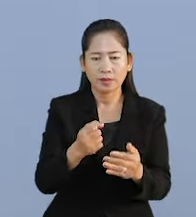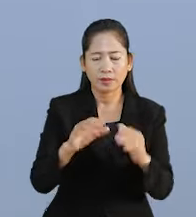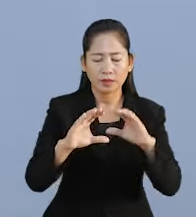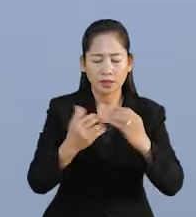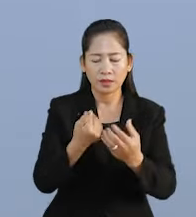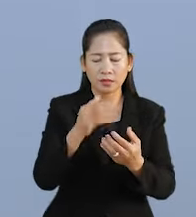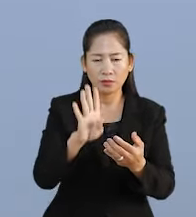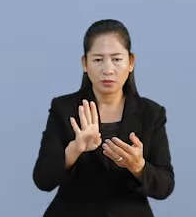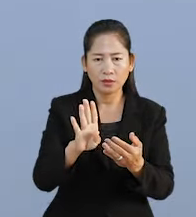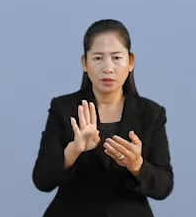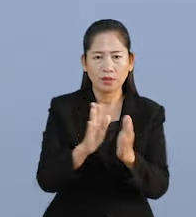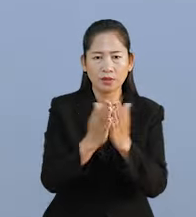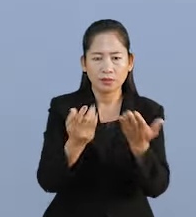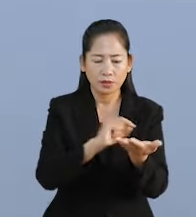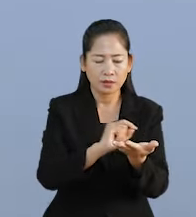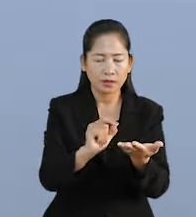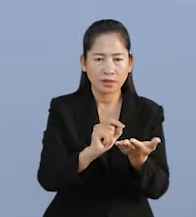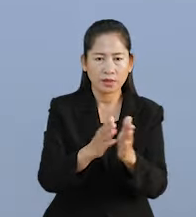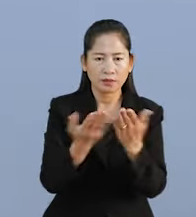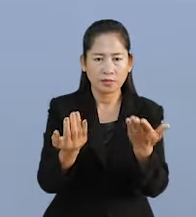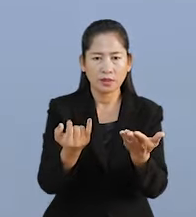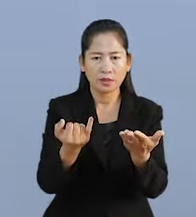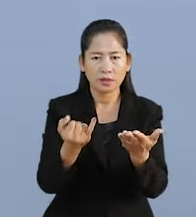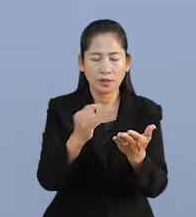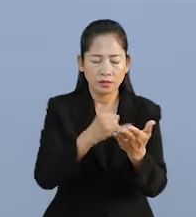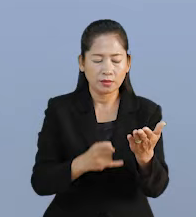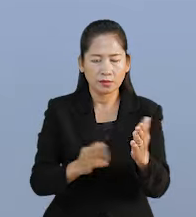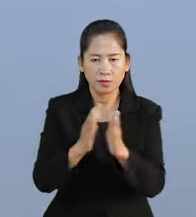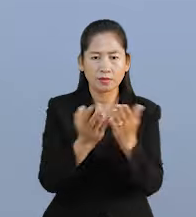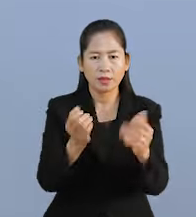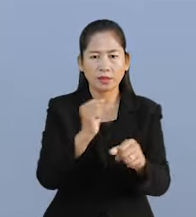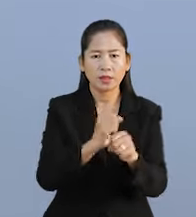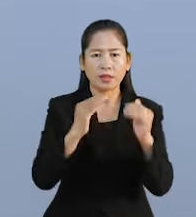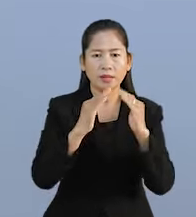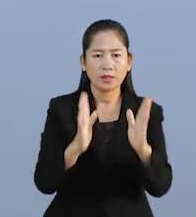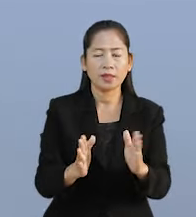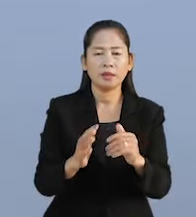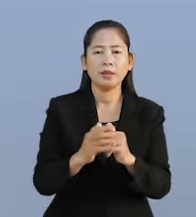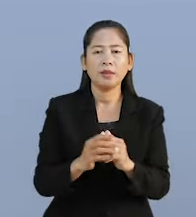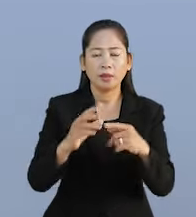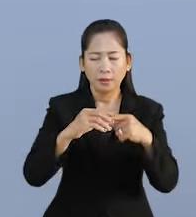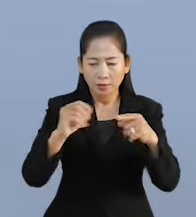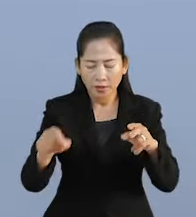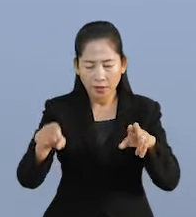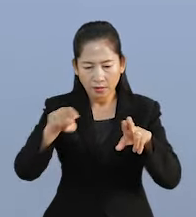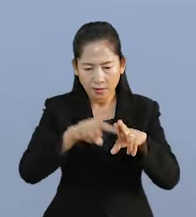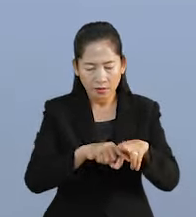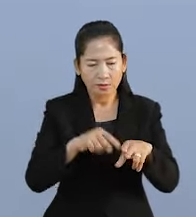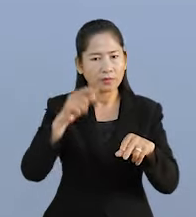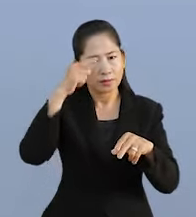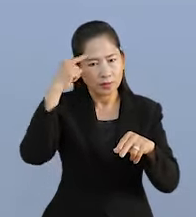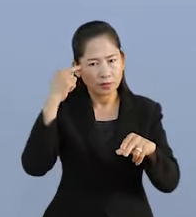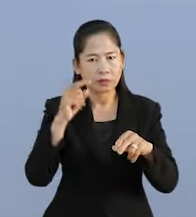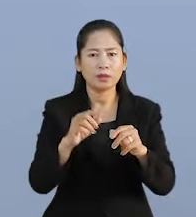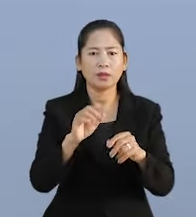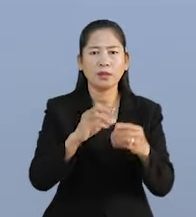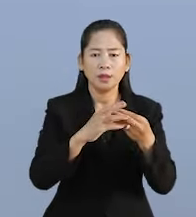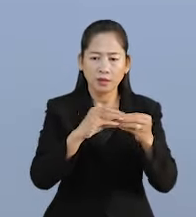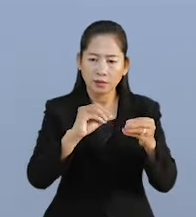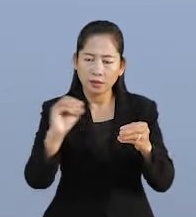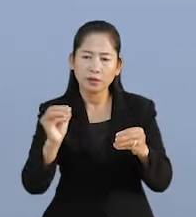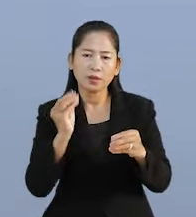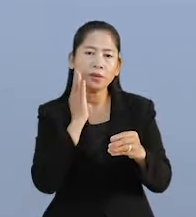ទី4ចាសិភៅសរសេរសិភៅព្រៀងសិភៅឯកការផ្ទះណាកូនណាប៊ិកខ្មៅដៃបន្ទាត់ចាដីស